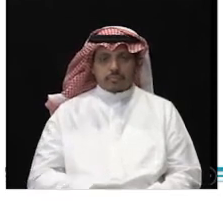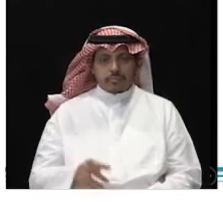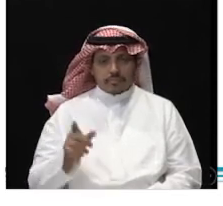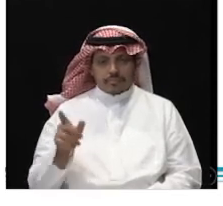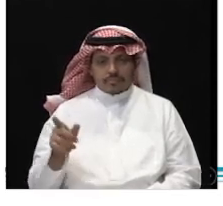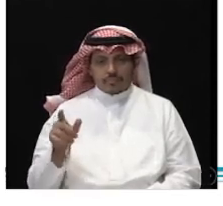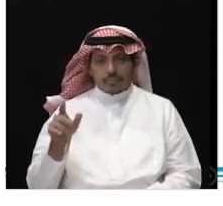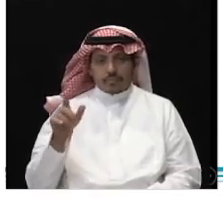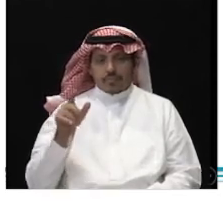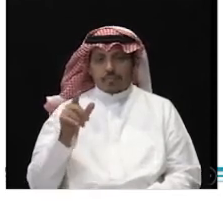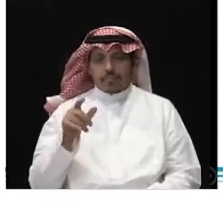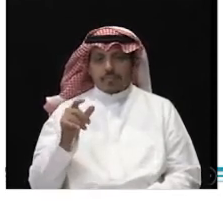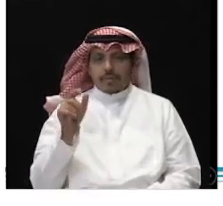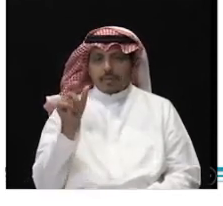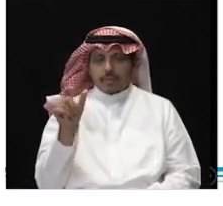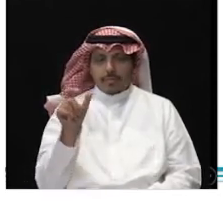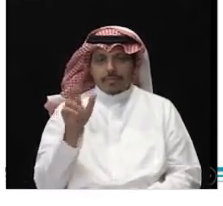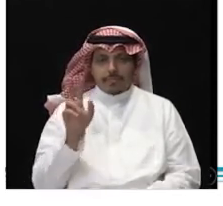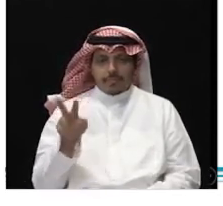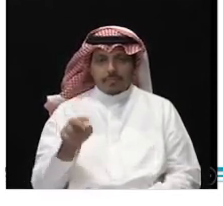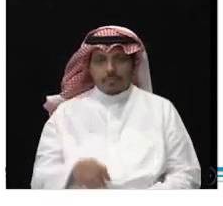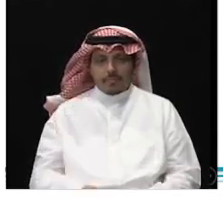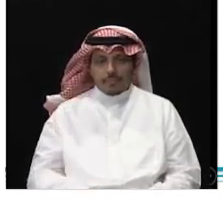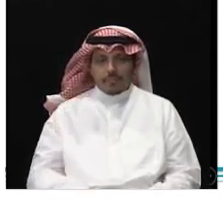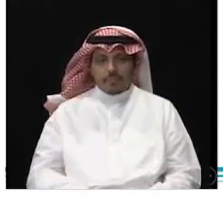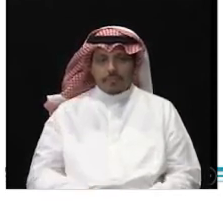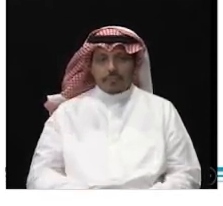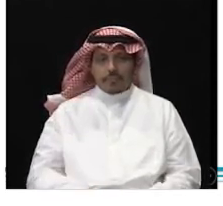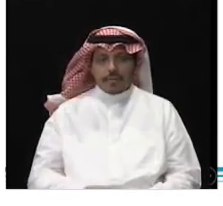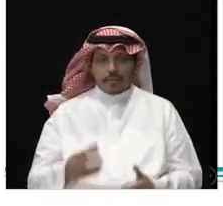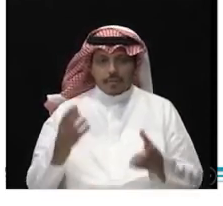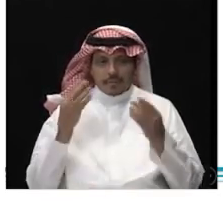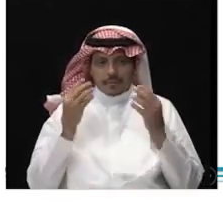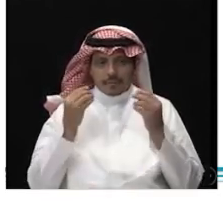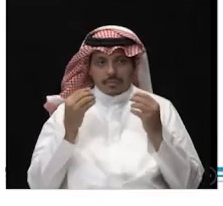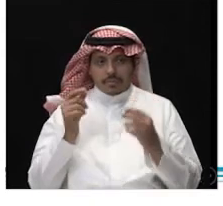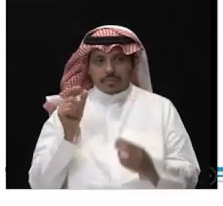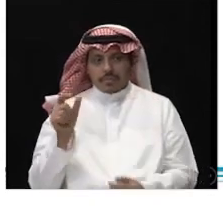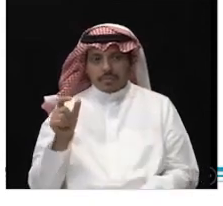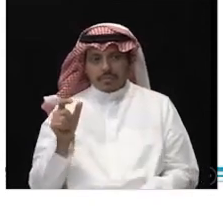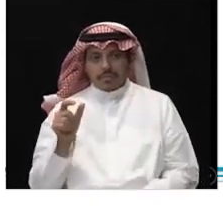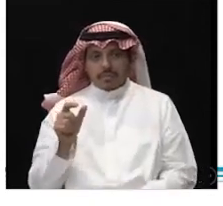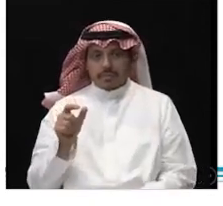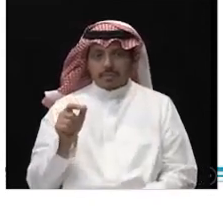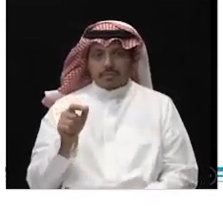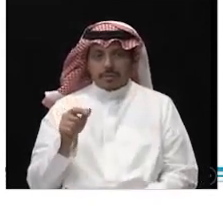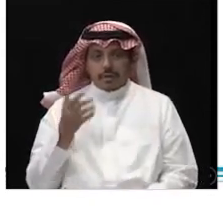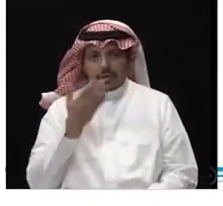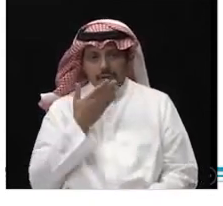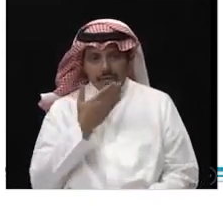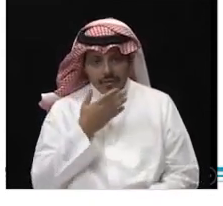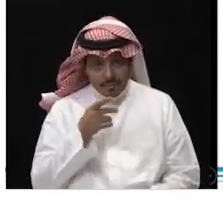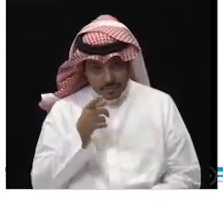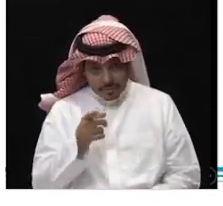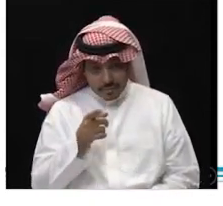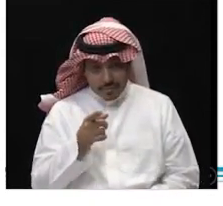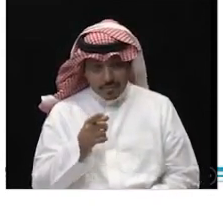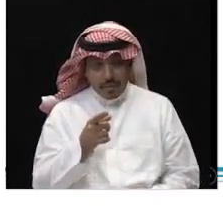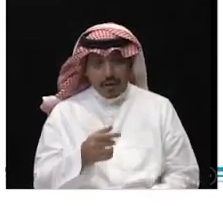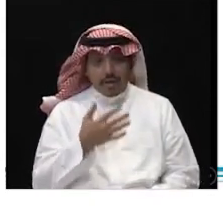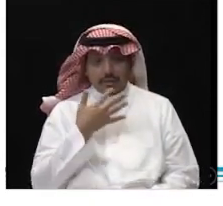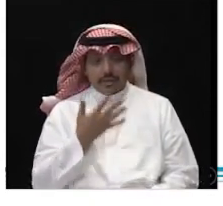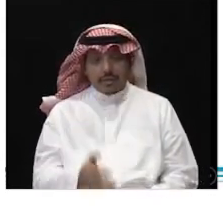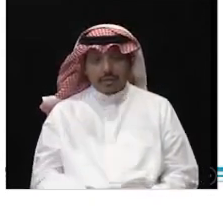أيضا مقطع ساكن، رائع جدا. بعد أن تعلمتم المقطع الساكن والمد، أصبحت القراءة بالنسبة لكم